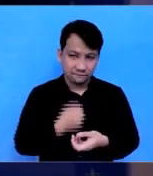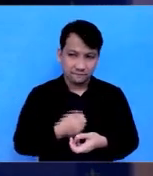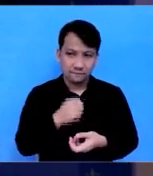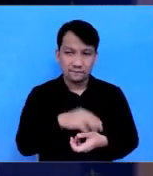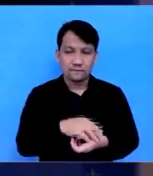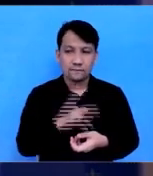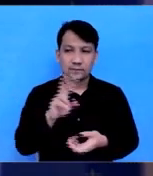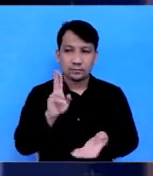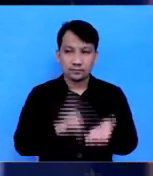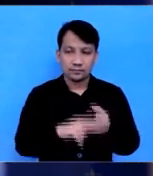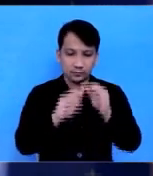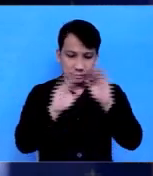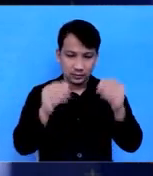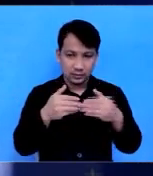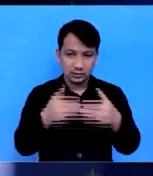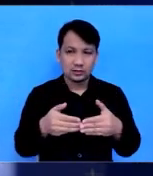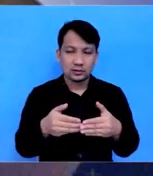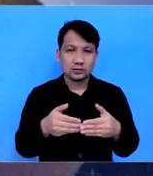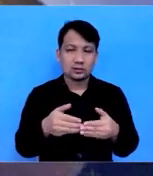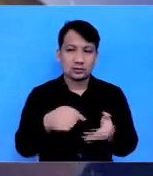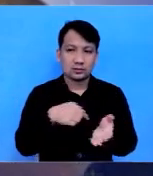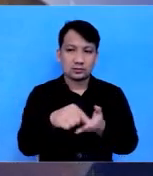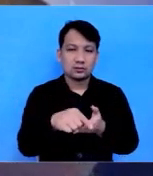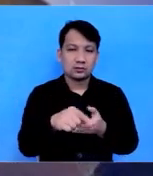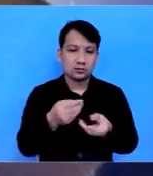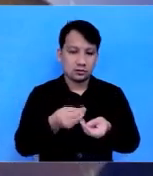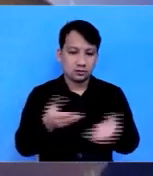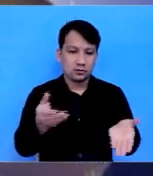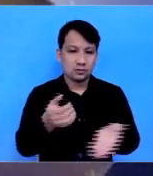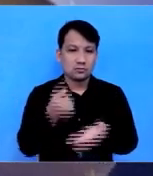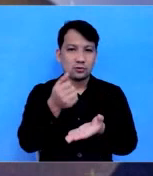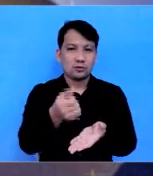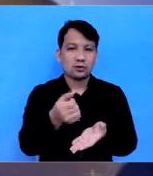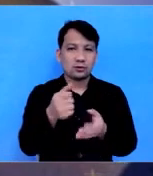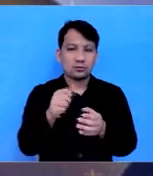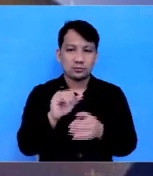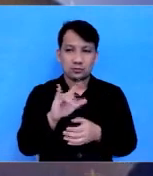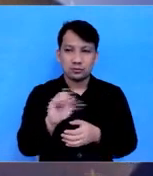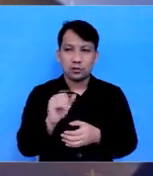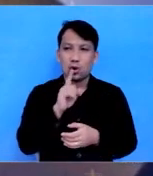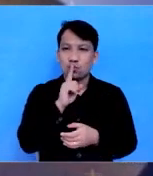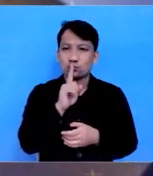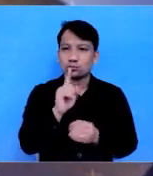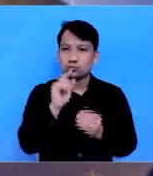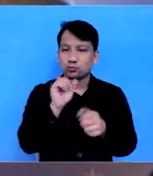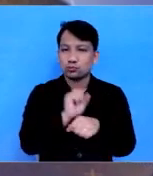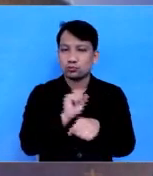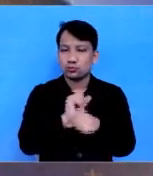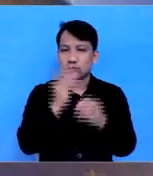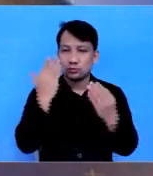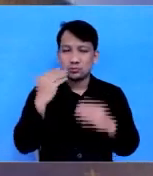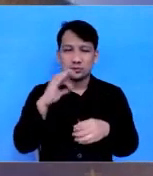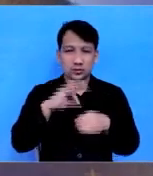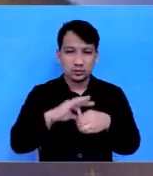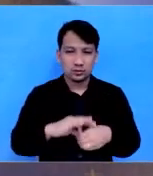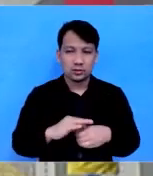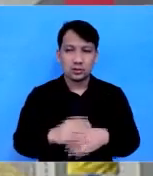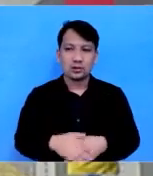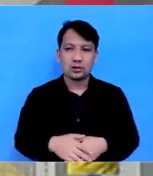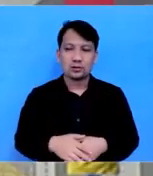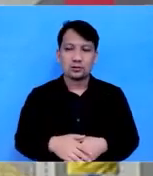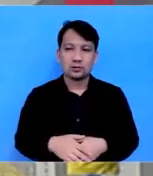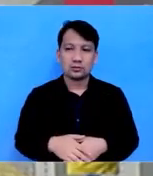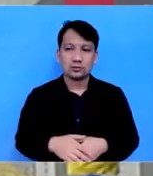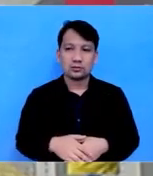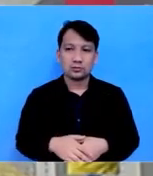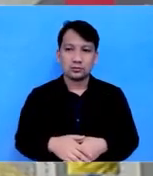niya ang panukala sa poll honoraria, magbibigay naman daw ng ayuda sa mga tunay na nagtrabaho noong eleksyon. Babalikan